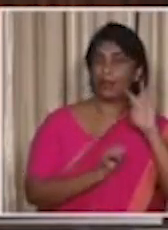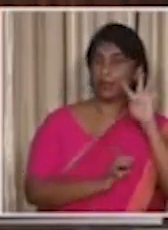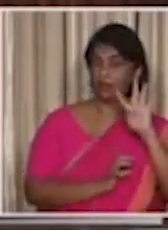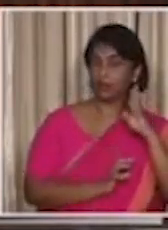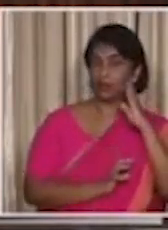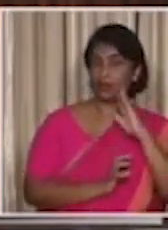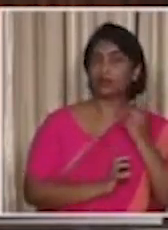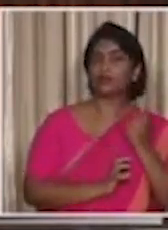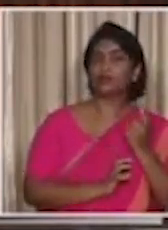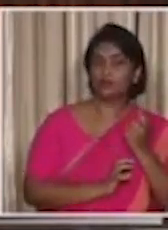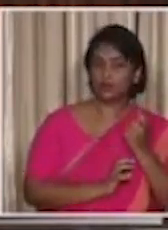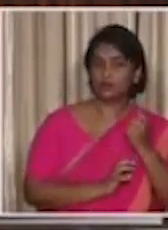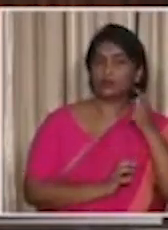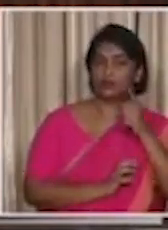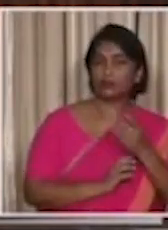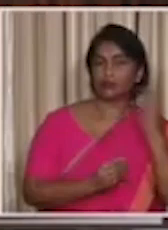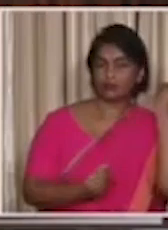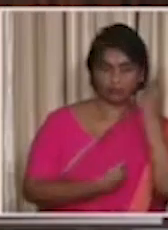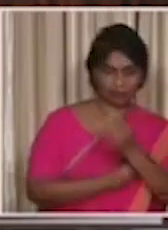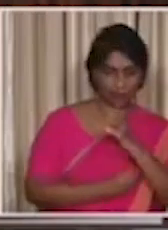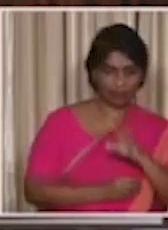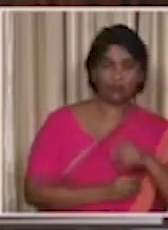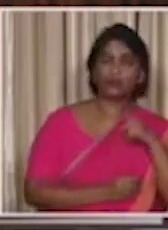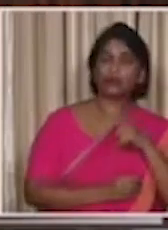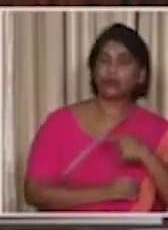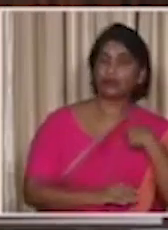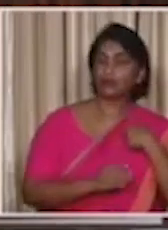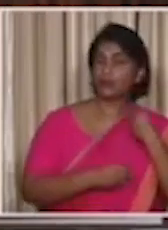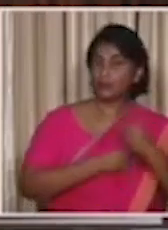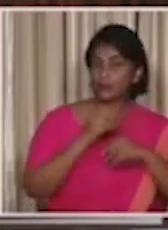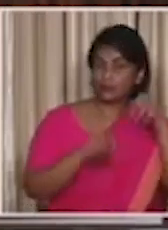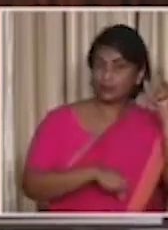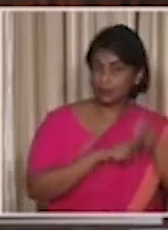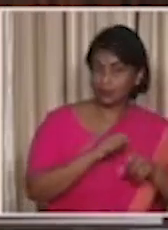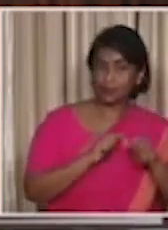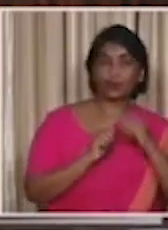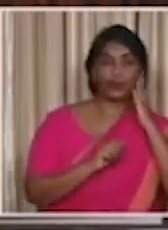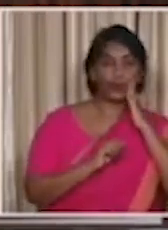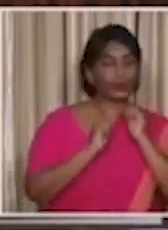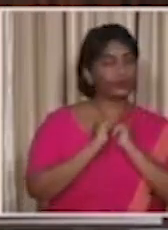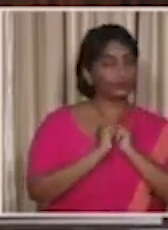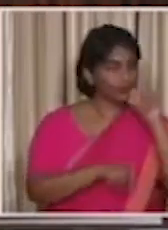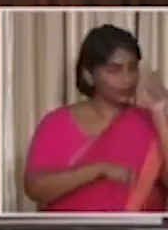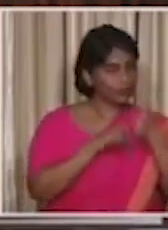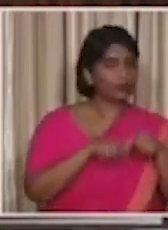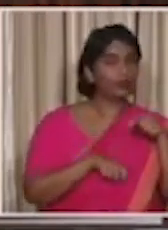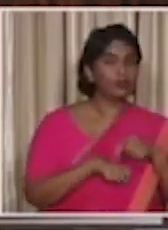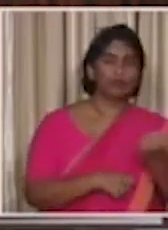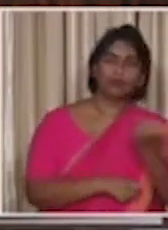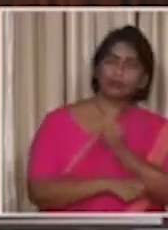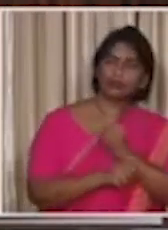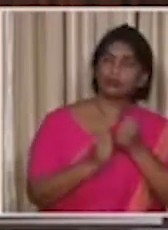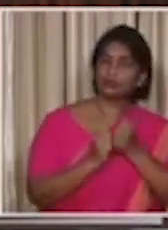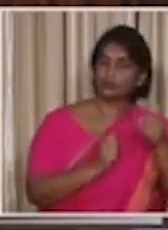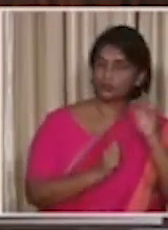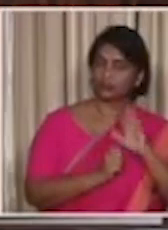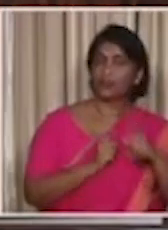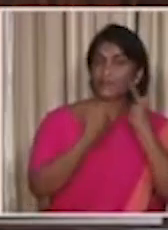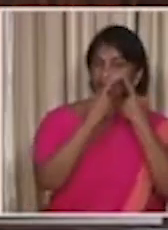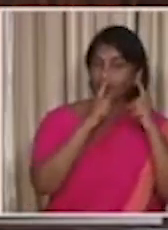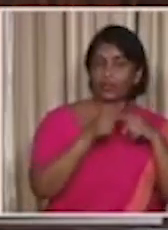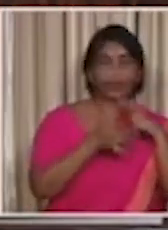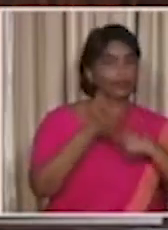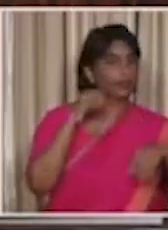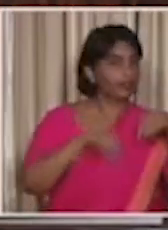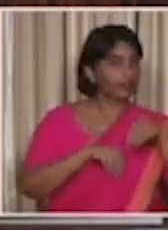විදේශ විනිමය ඔවුන් අපට ලබා දුන්නා අපේ ව්‍යවසායකයන් සහ විදේශ ශ්‍රමිකයන් මේ කැපවීම කළේ විවිධ